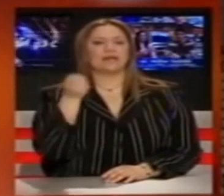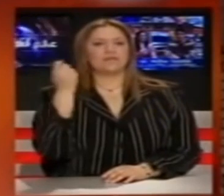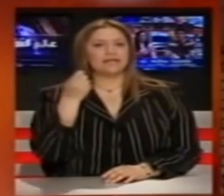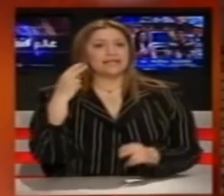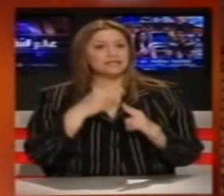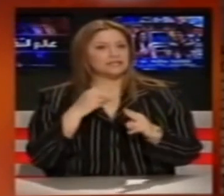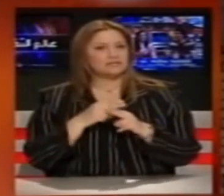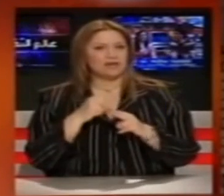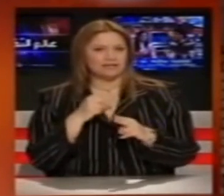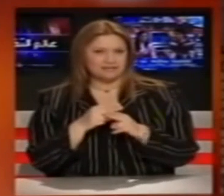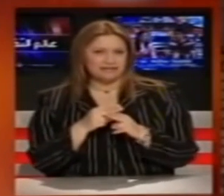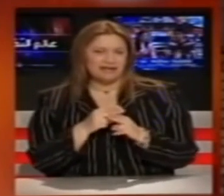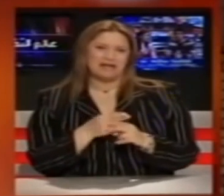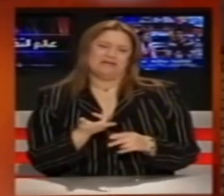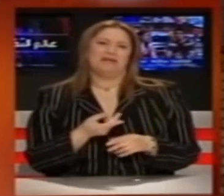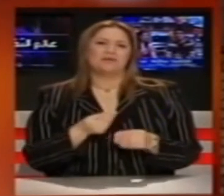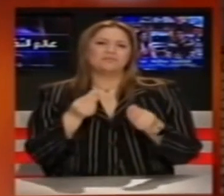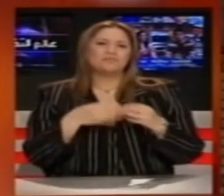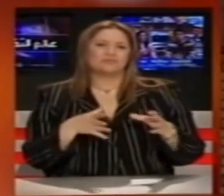Υπότιτλοι AUTHORWAVE